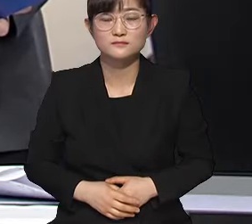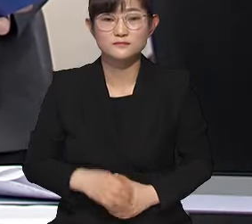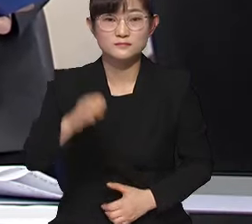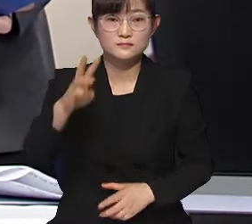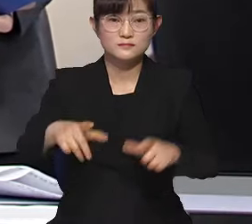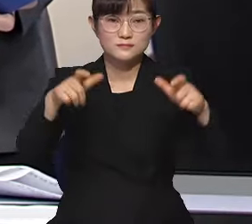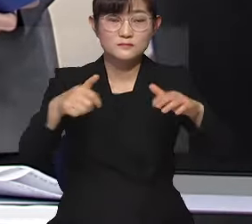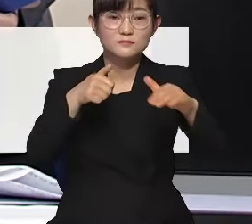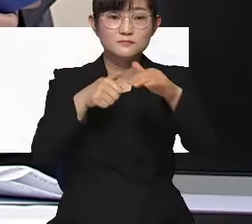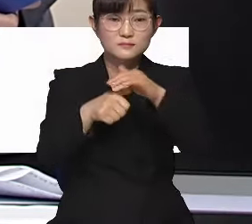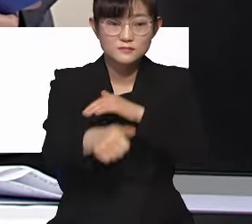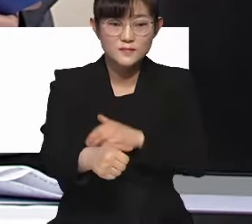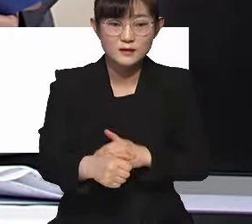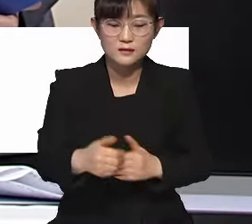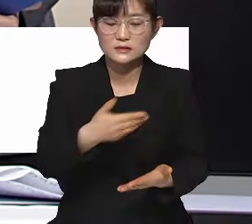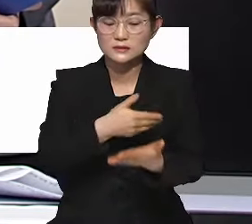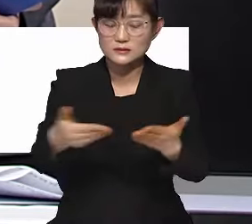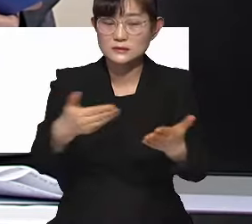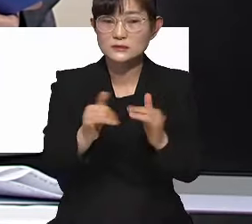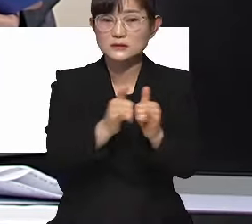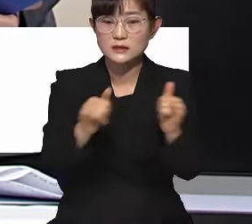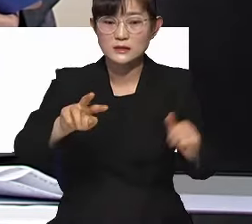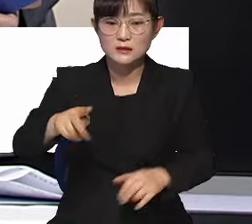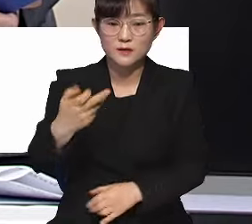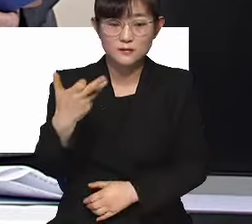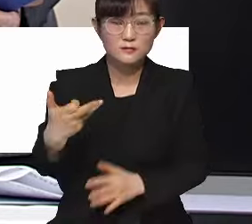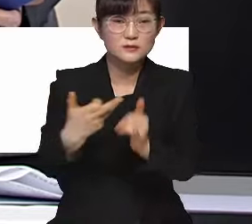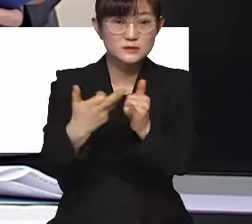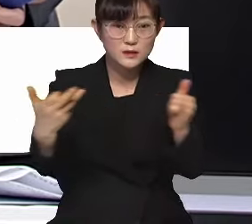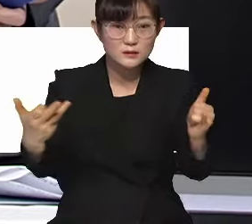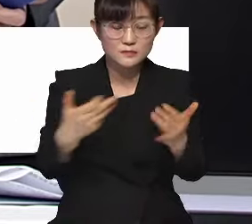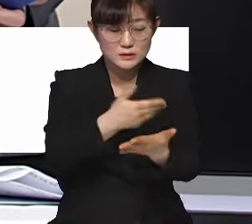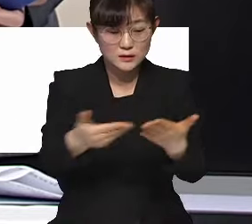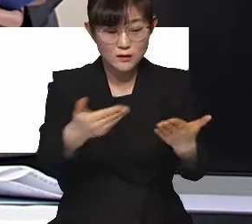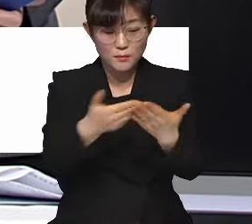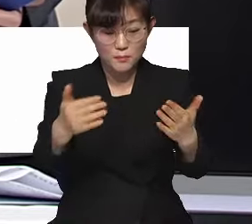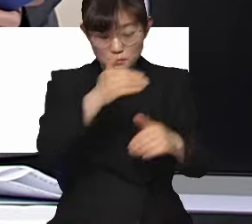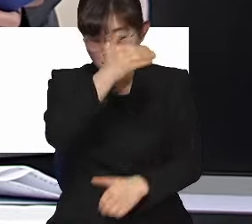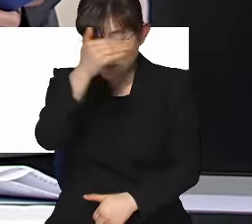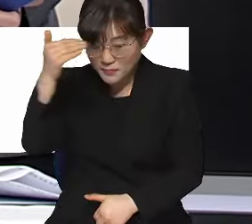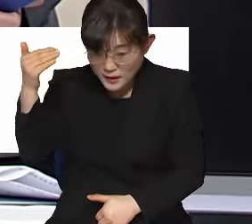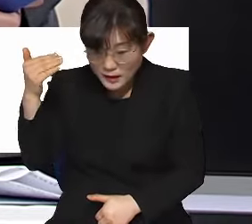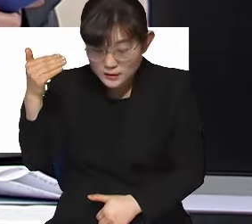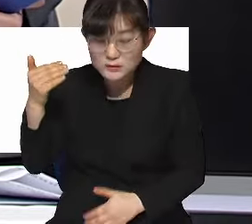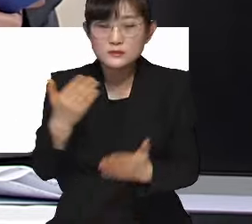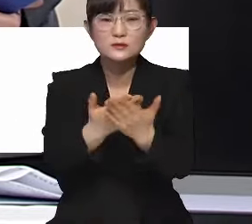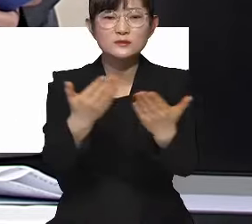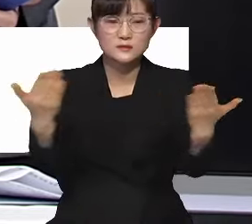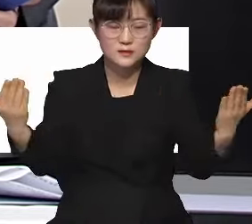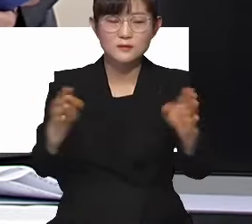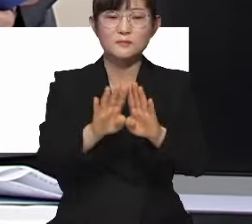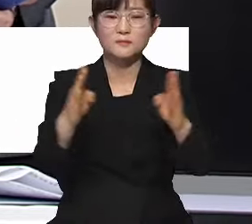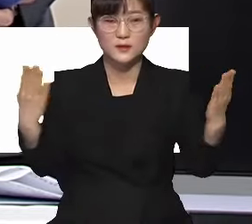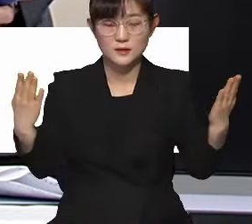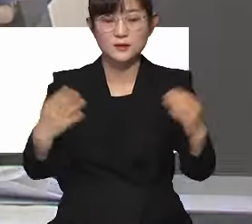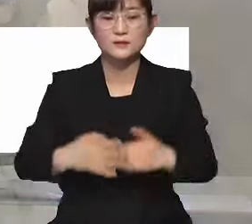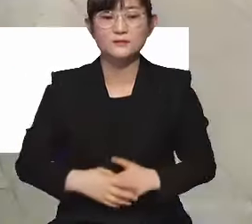광주 지역을 대표하는 작가 218명의 작품 세계를 살펴보고 시야를 넓힐 수 있는 전시가 막을